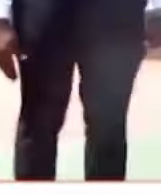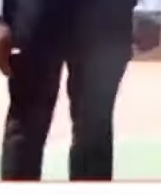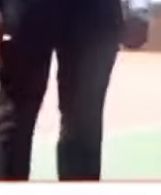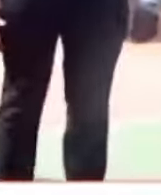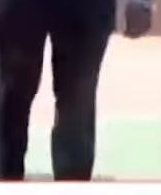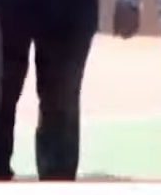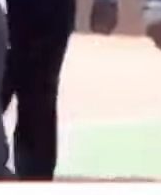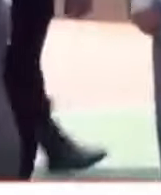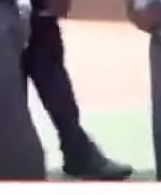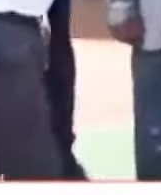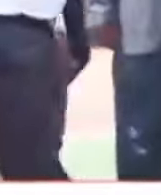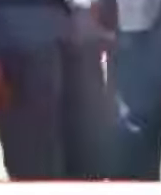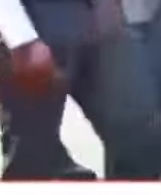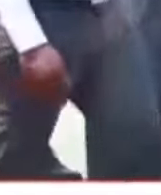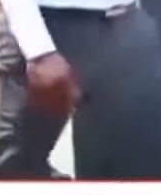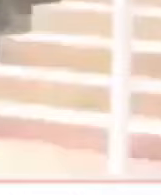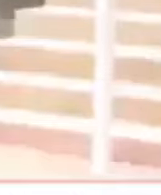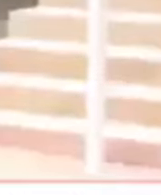Kigundu.